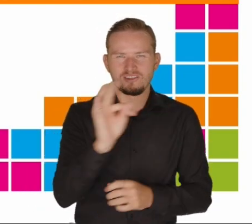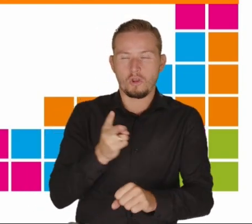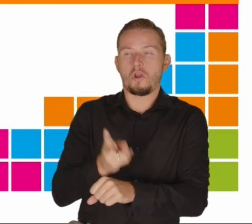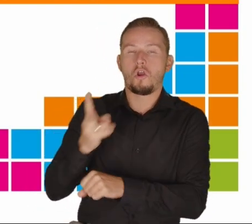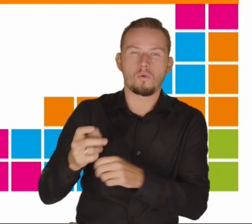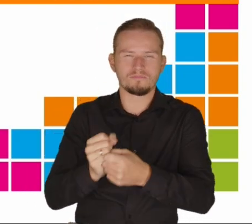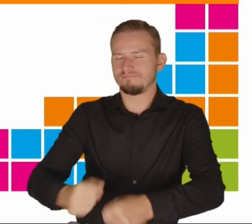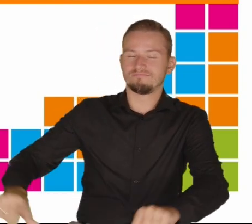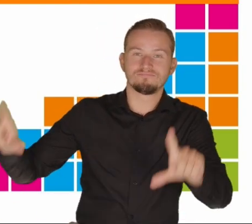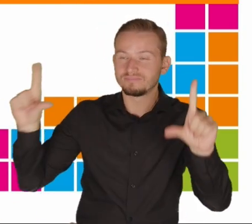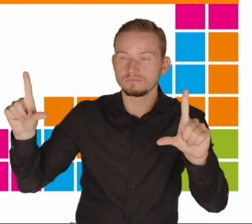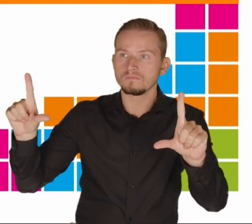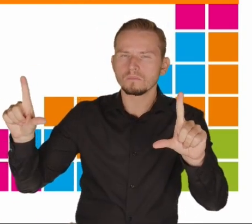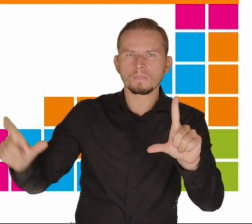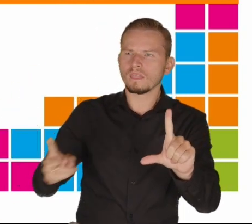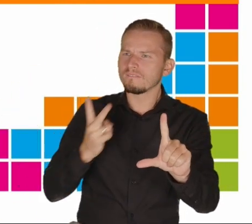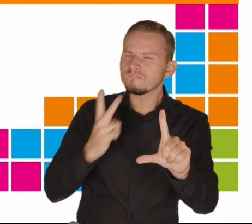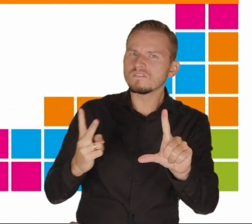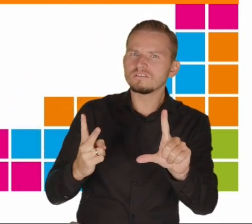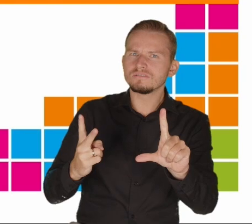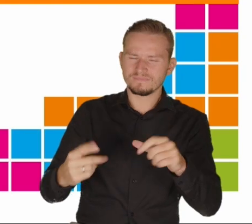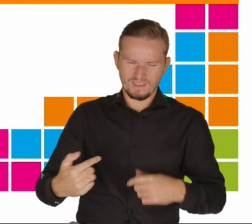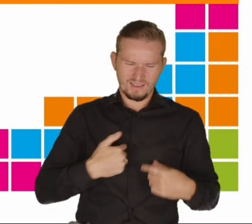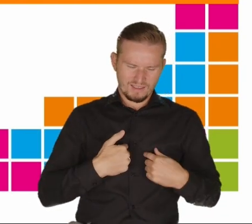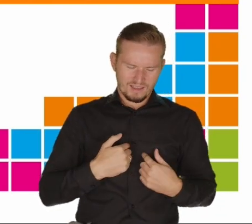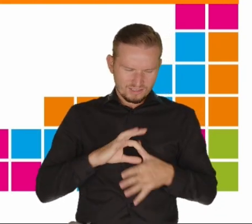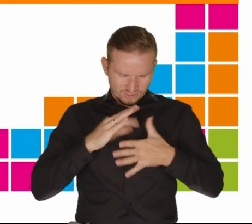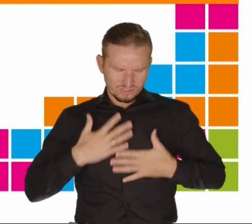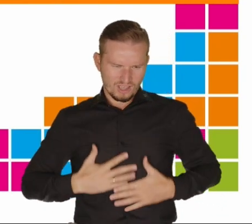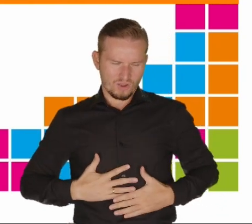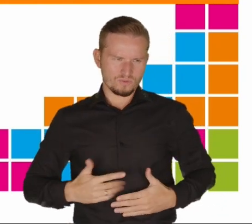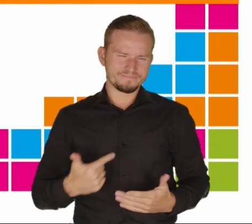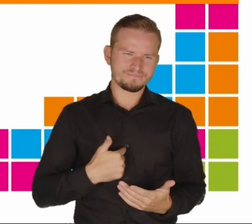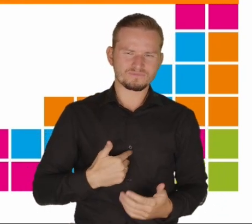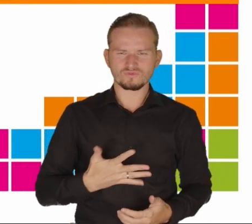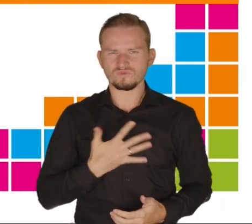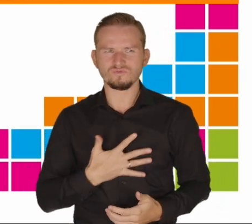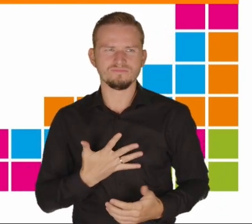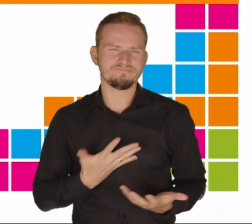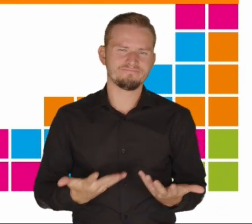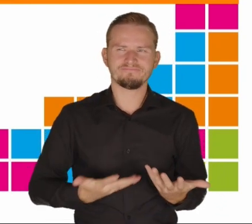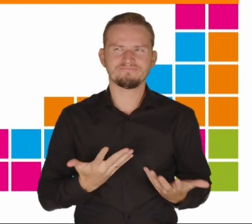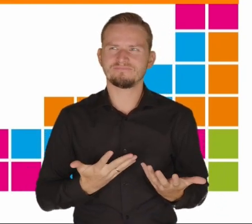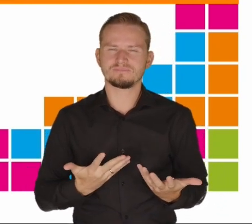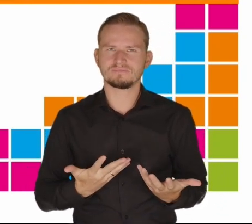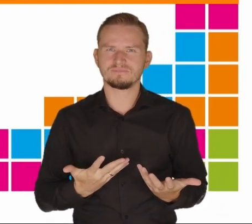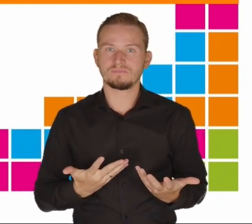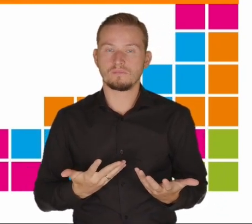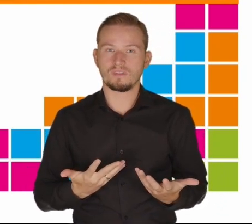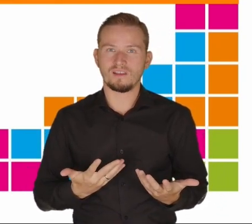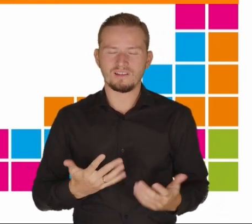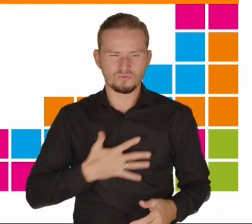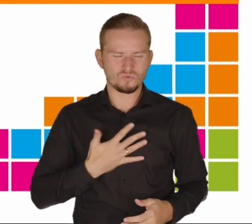naturalny sposób przeżywa pewien niepokój dotyczący swojego ciała, bo on jest przecież wpisany w adolescencję, to ta